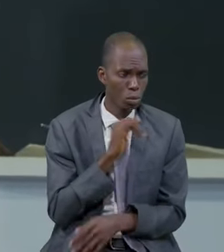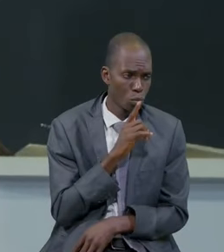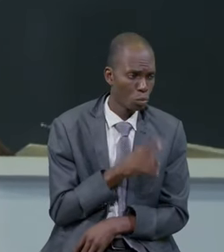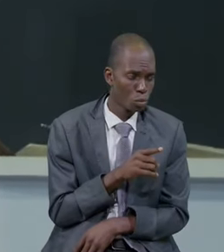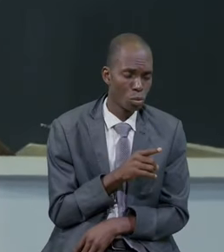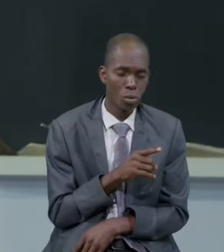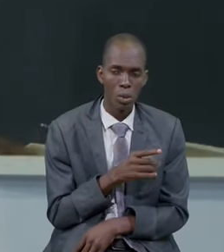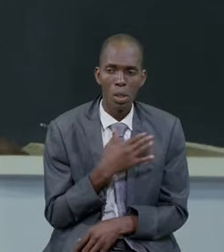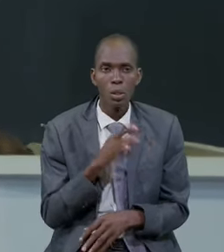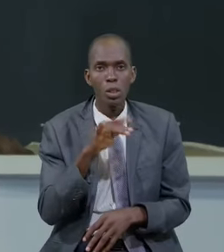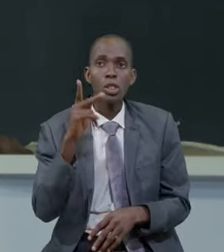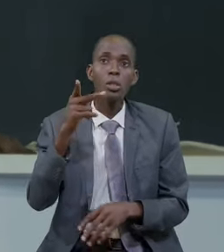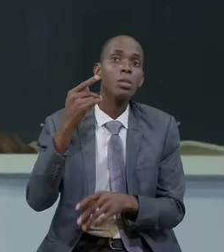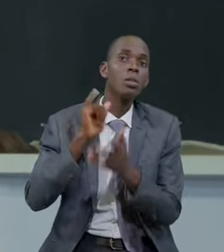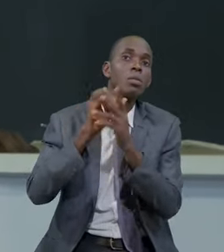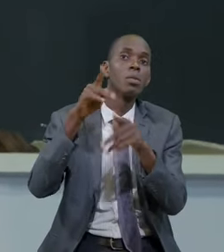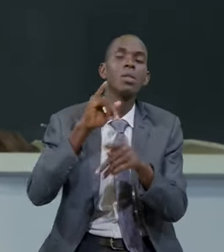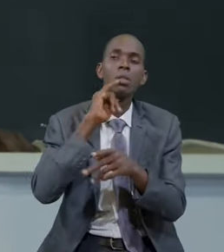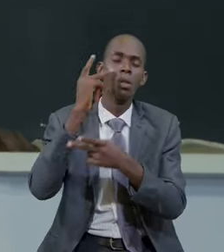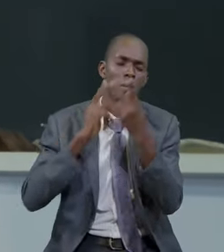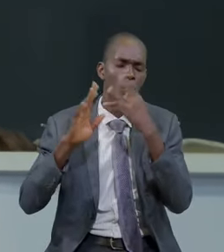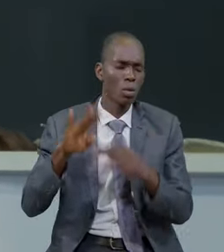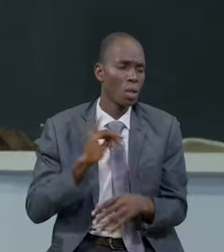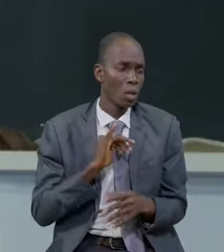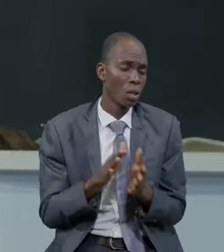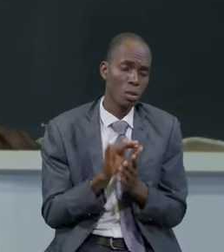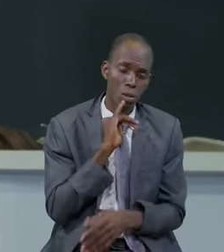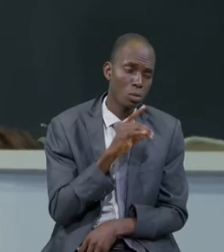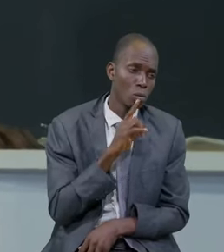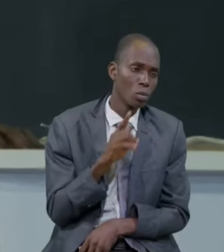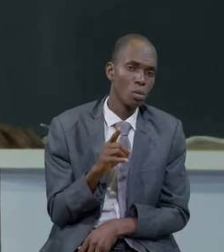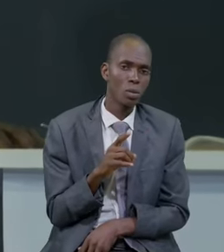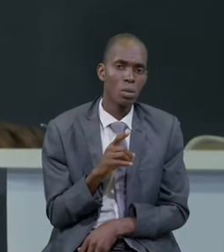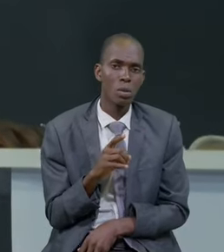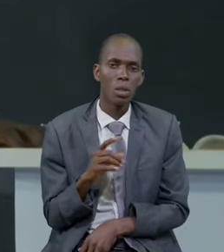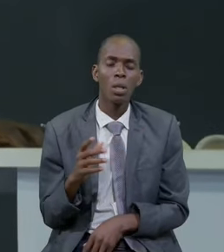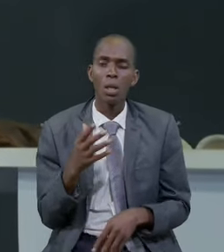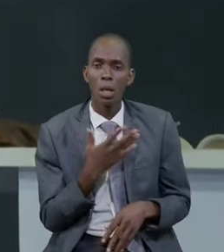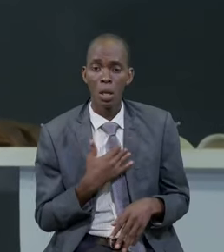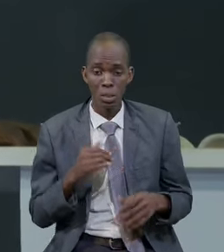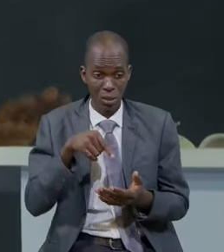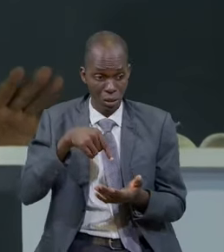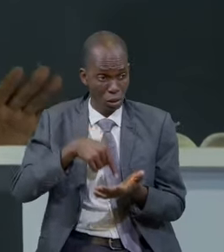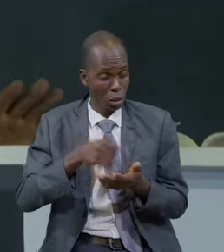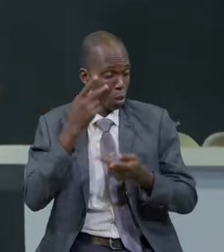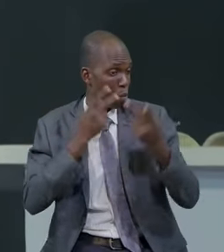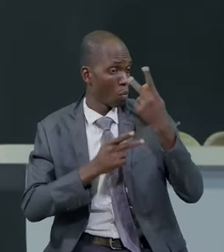ce prophète-là, est-ce qu'il peut aller à Ninive aujourd'hui? Il dit 40 jours, et Ninive est détruite. Ah, non, non,